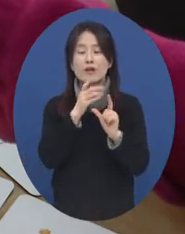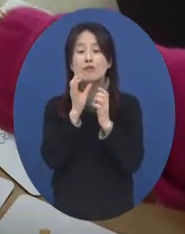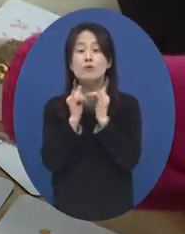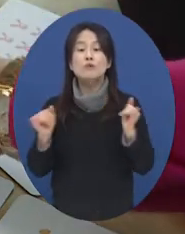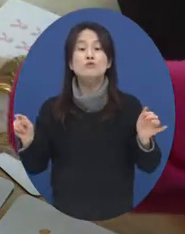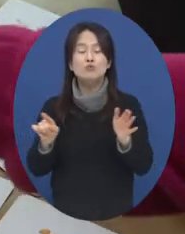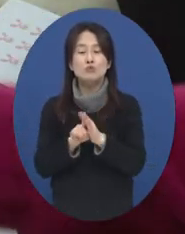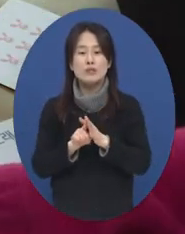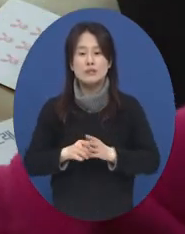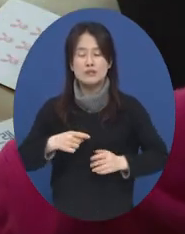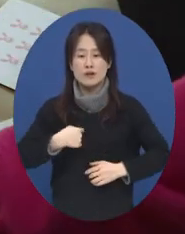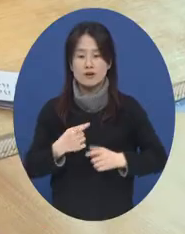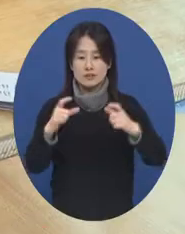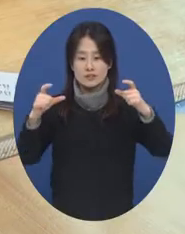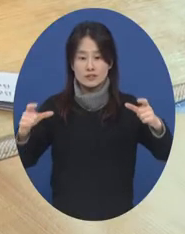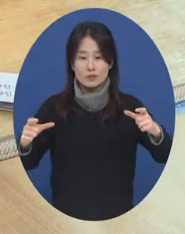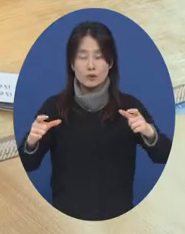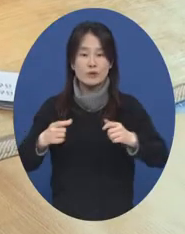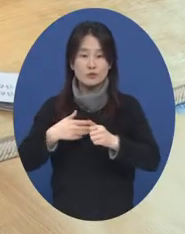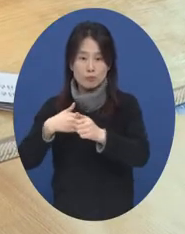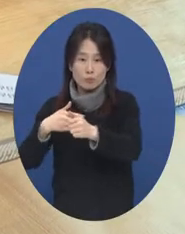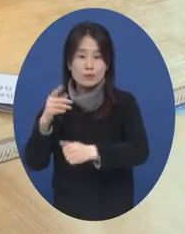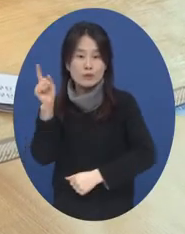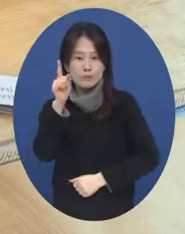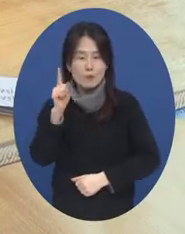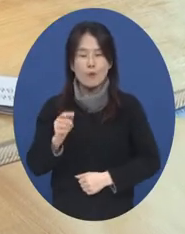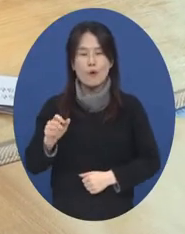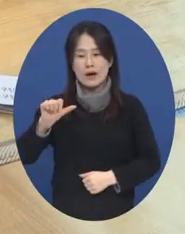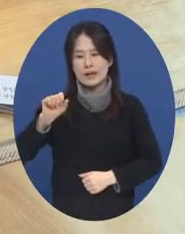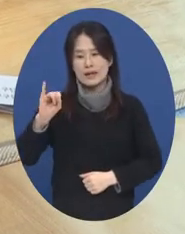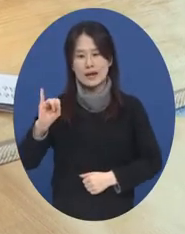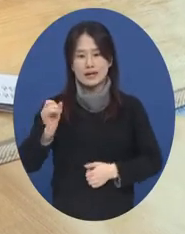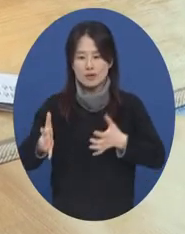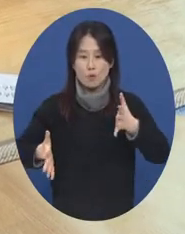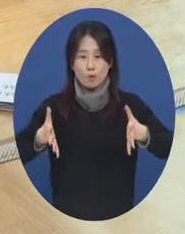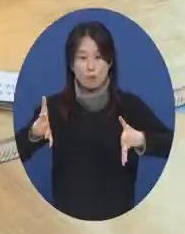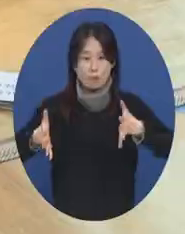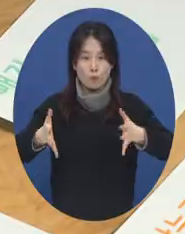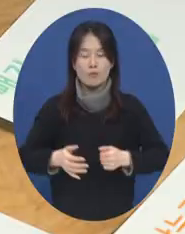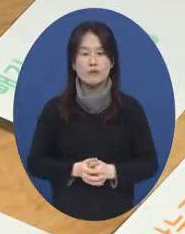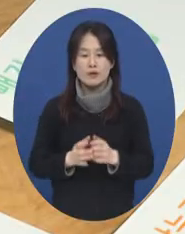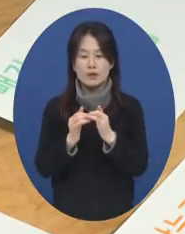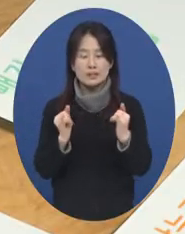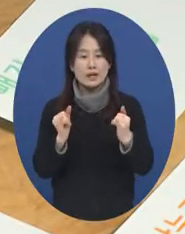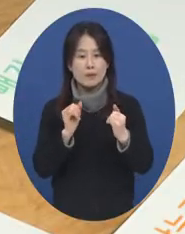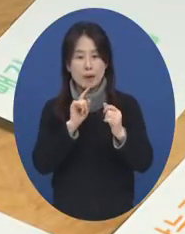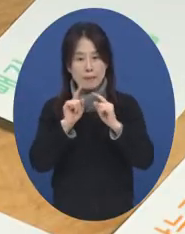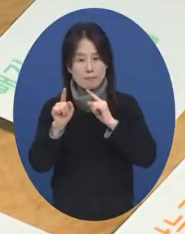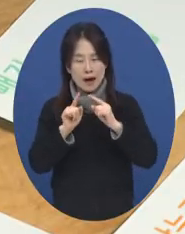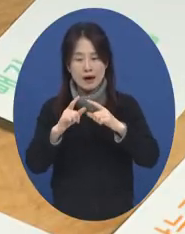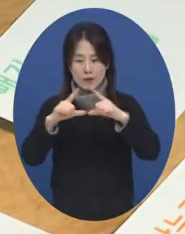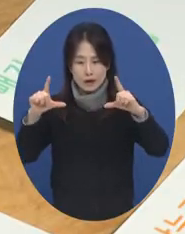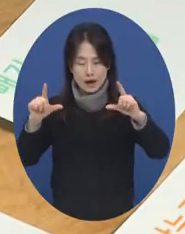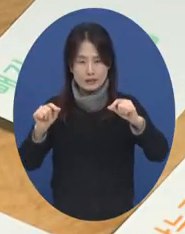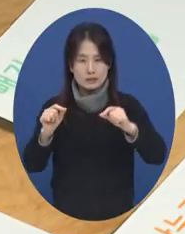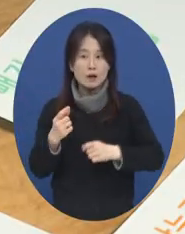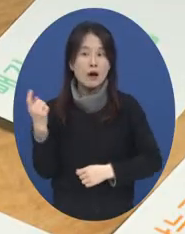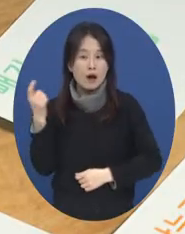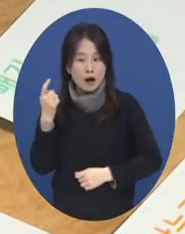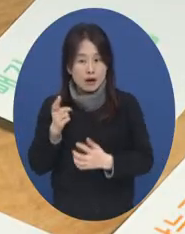어르신들을 위해 지자체의 서부 급한 ai 반려 로봇입니다 사람의 말과 카드를 인식해